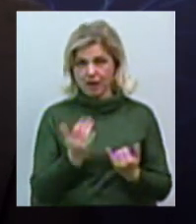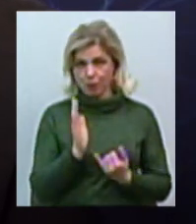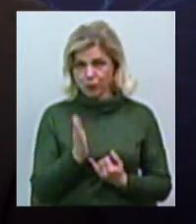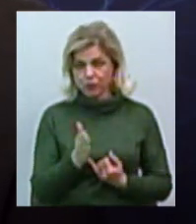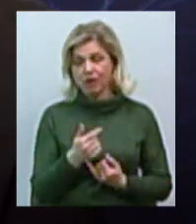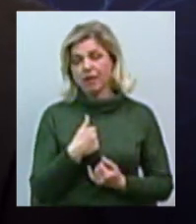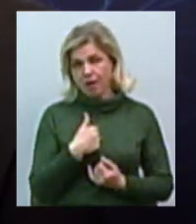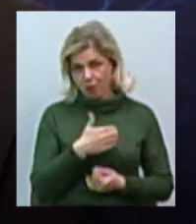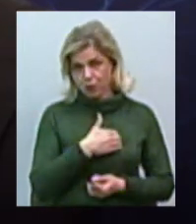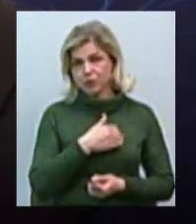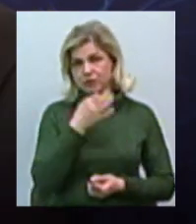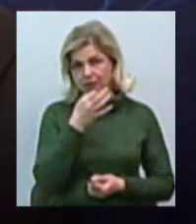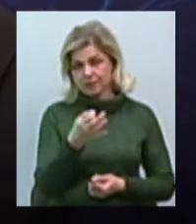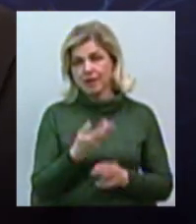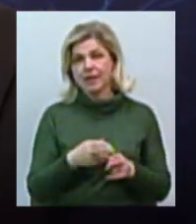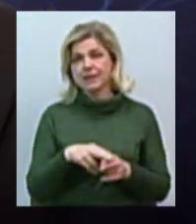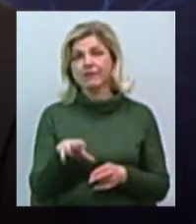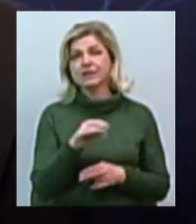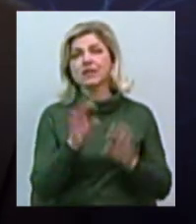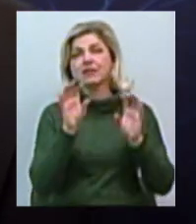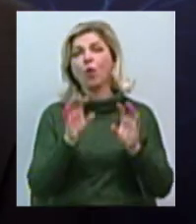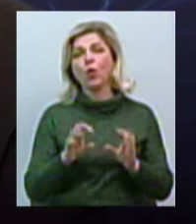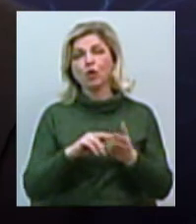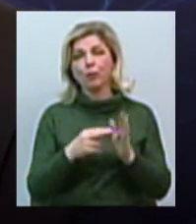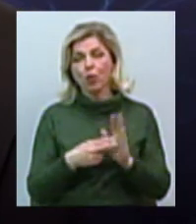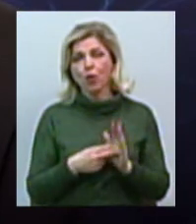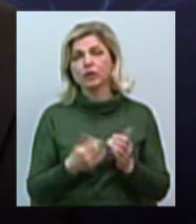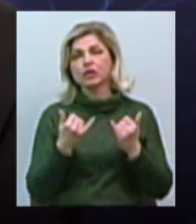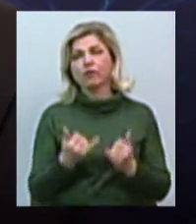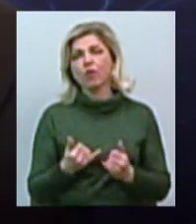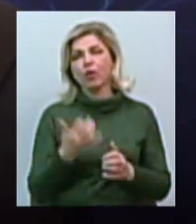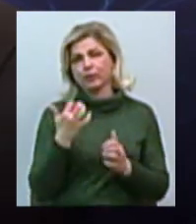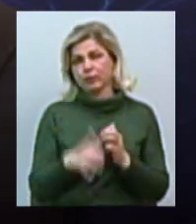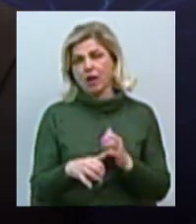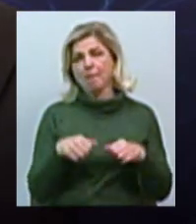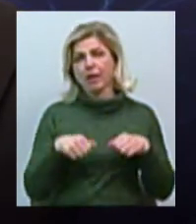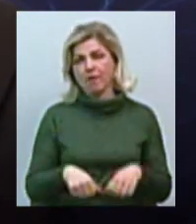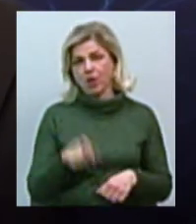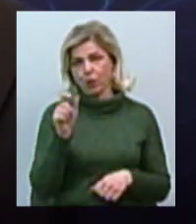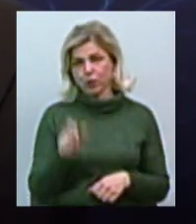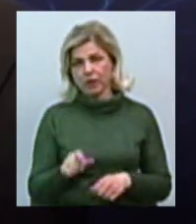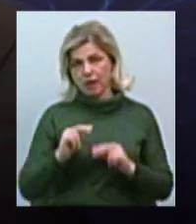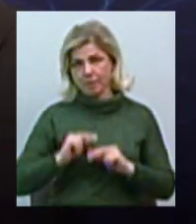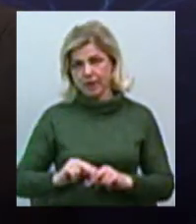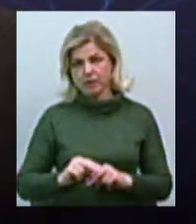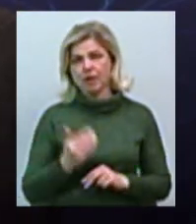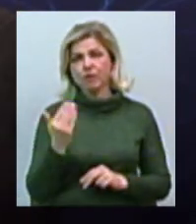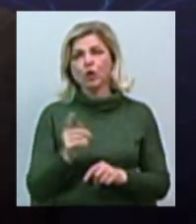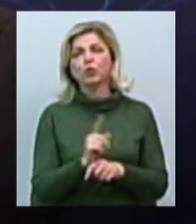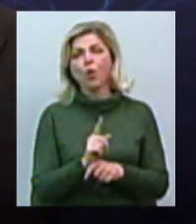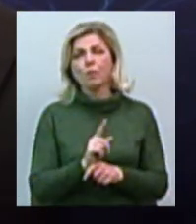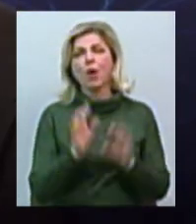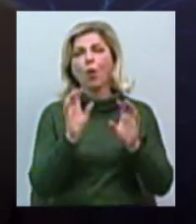сказати, що ці законопроекти, вони сьогодні повністю ігнорують права людини праці. Вони норми